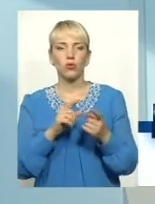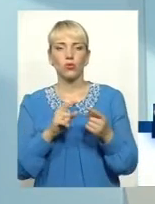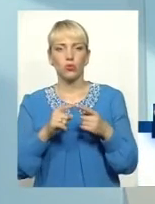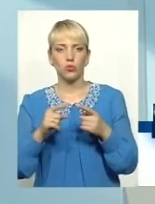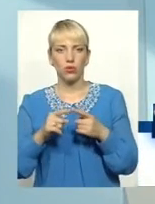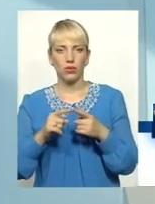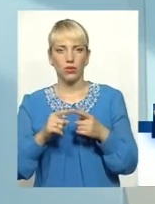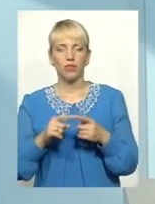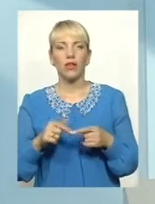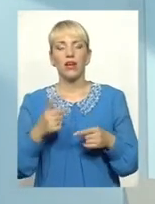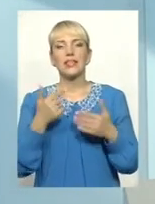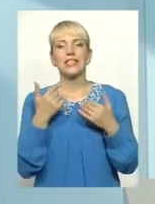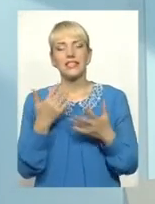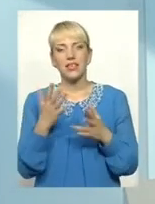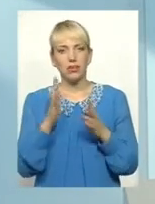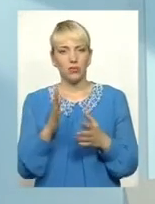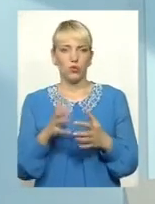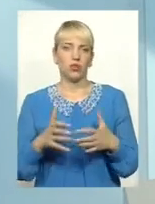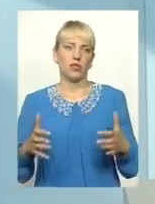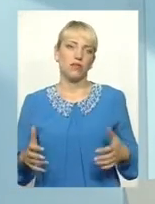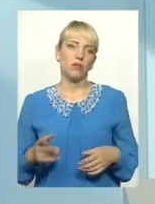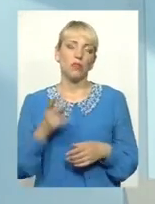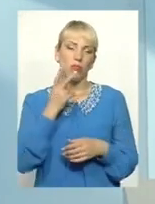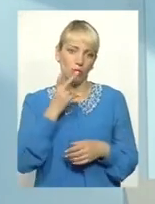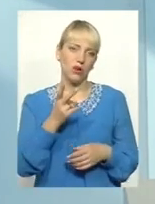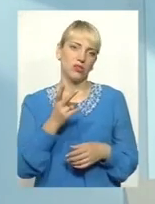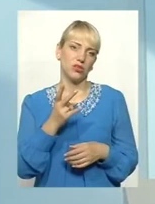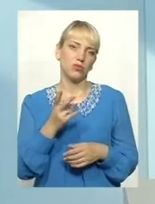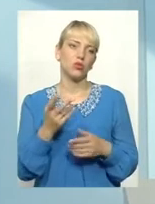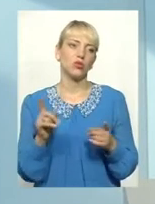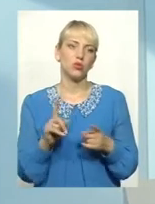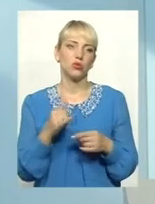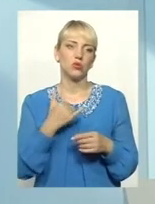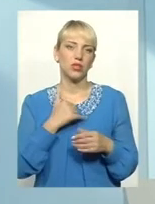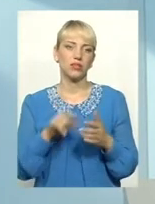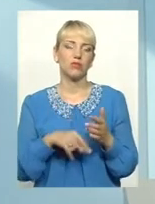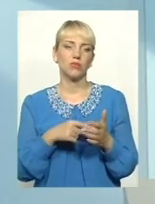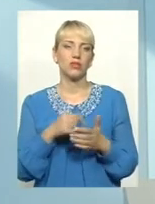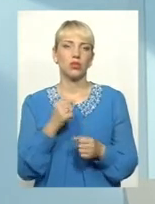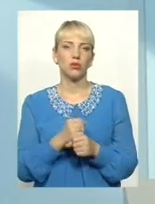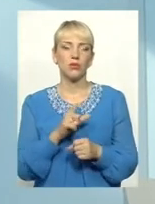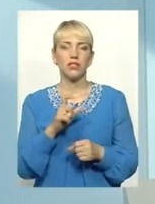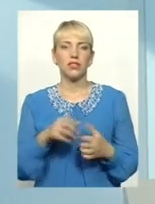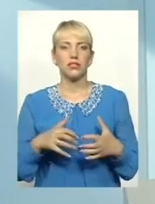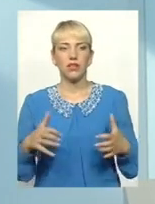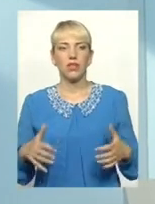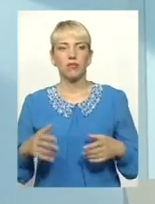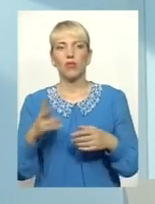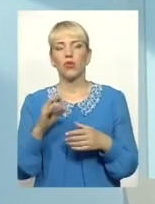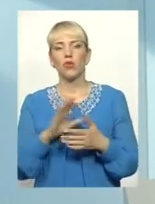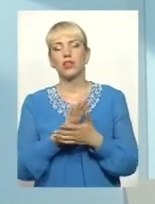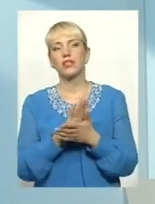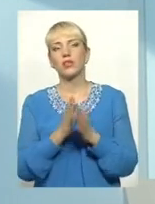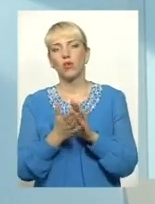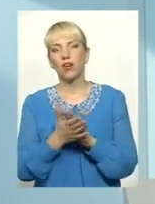тварин. Побачимо, що в нас в місті робиться з тваринами. Але фактично ситуація, досвід показав, що от